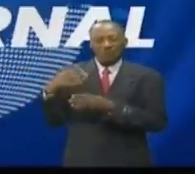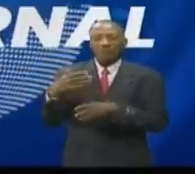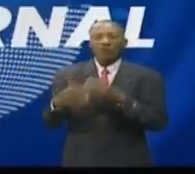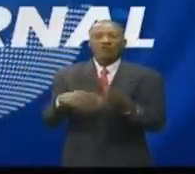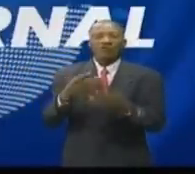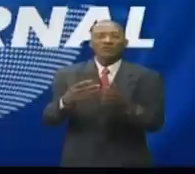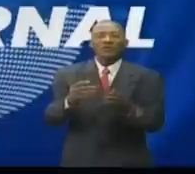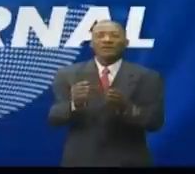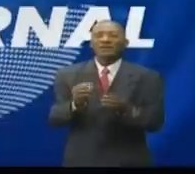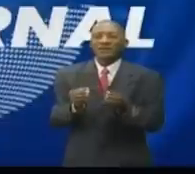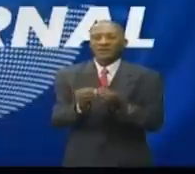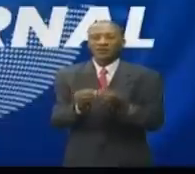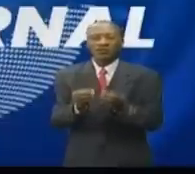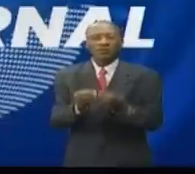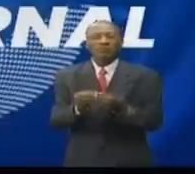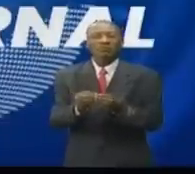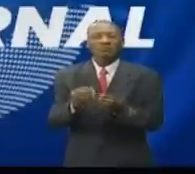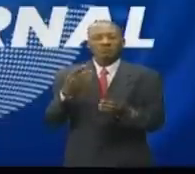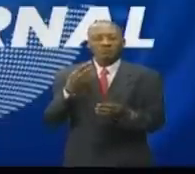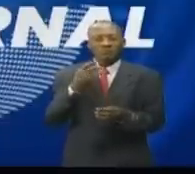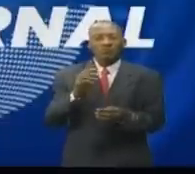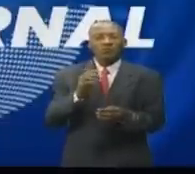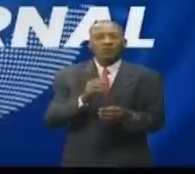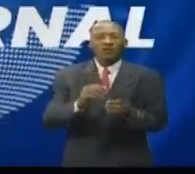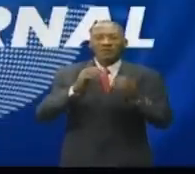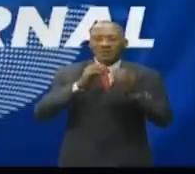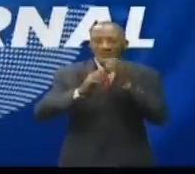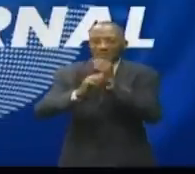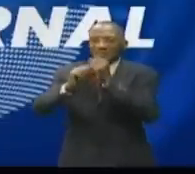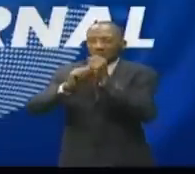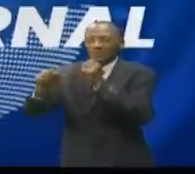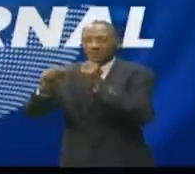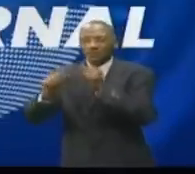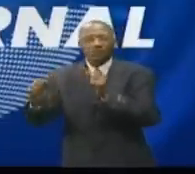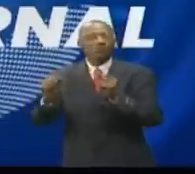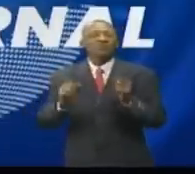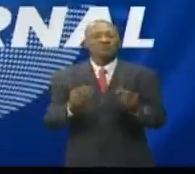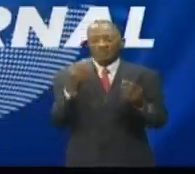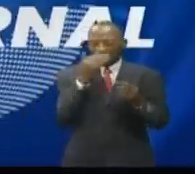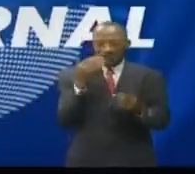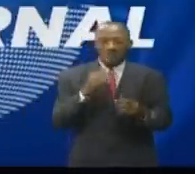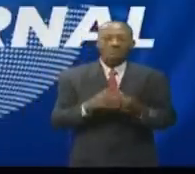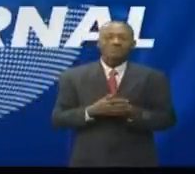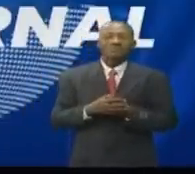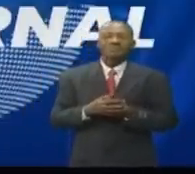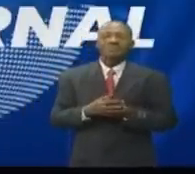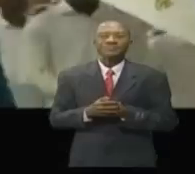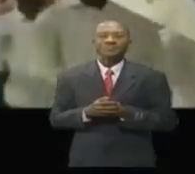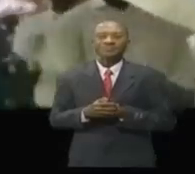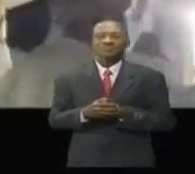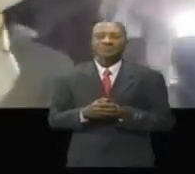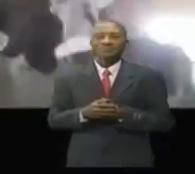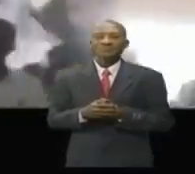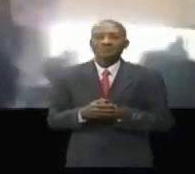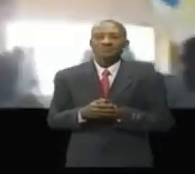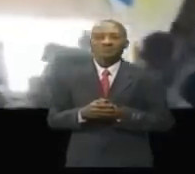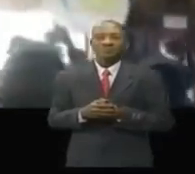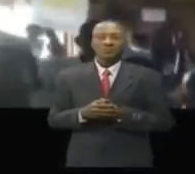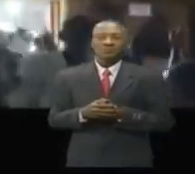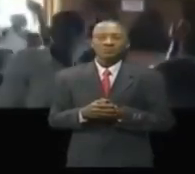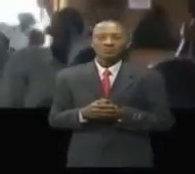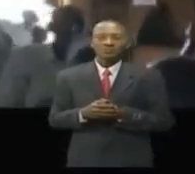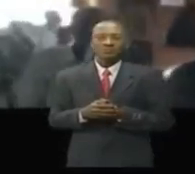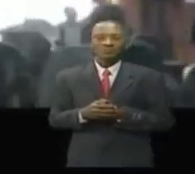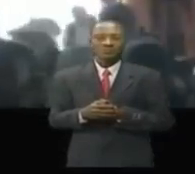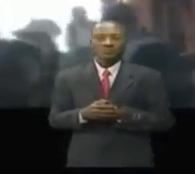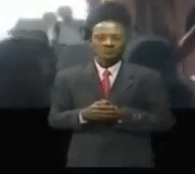messe organisée par le haut cadre de la Fédération des Mbujimayi. Un reportage signé Béatrice Chaco. C'est pour honorer